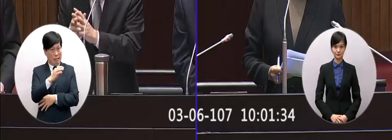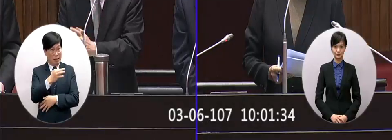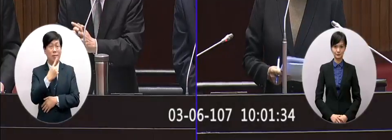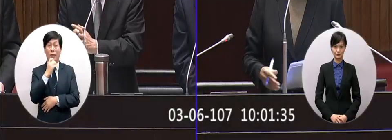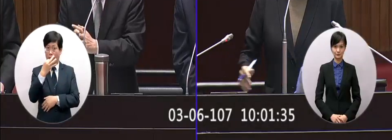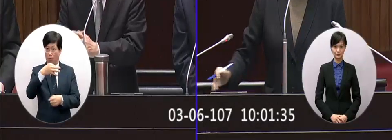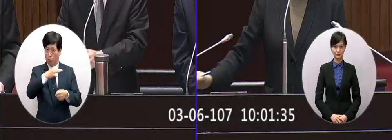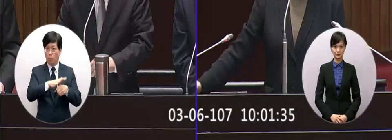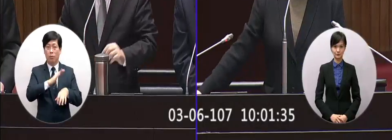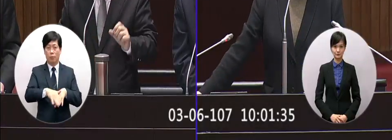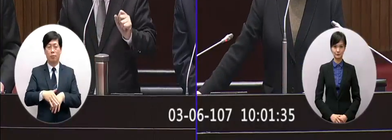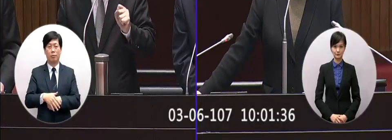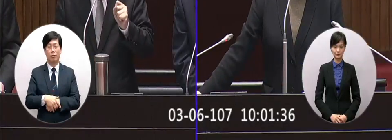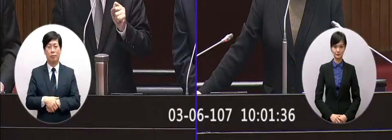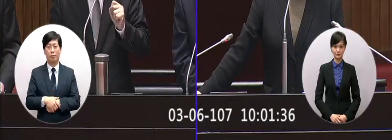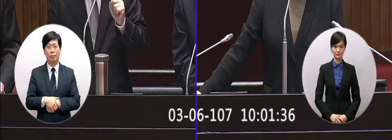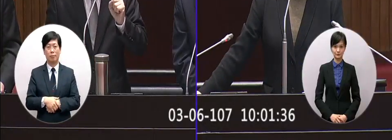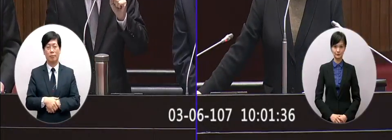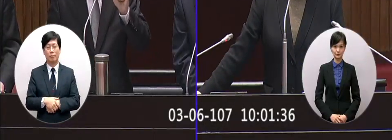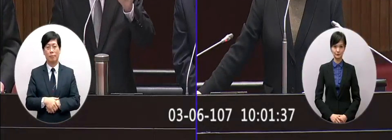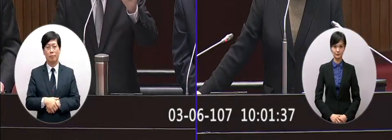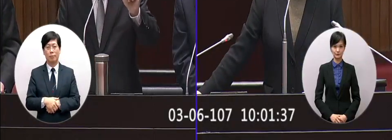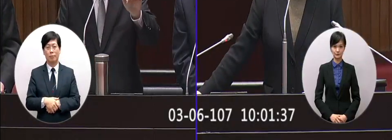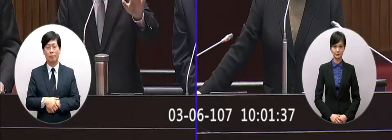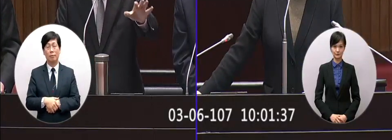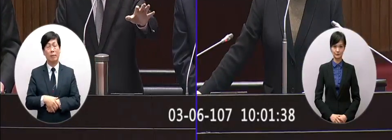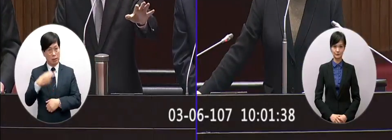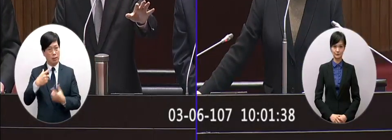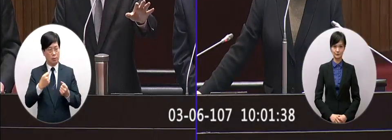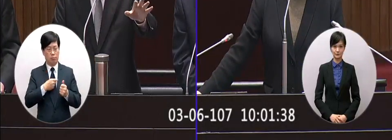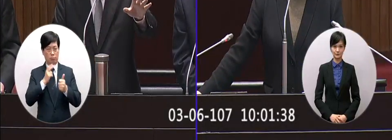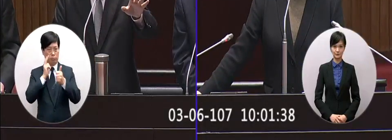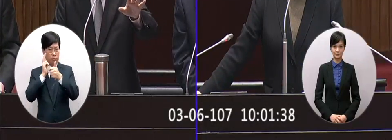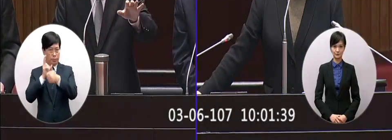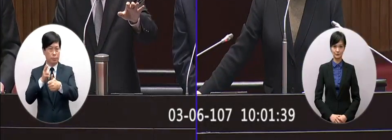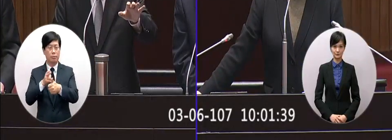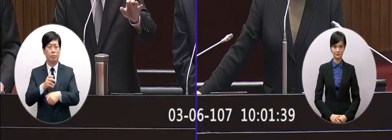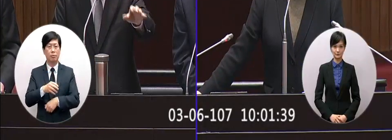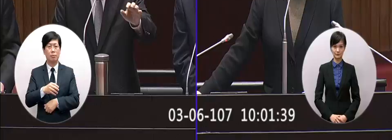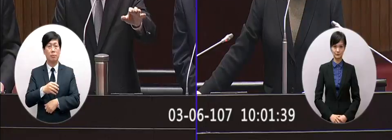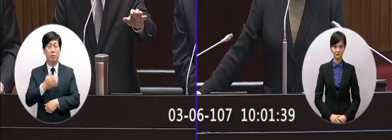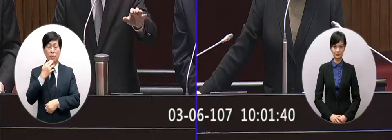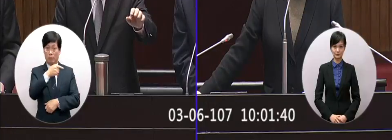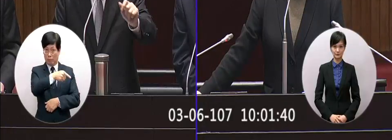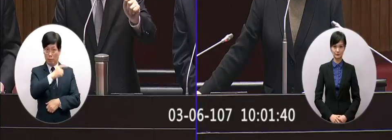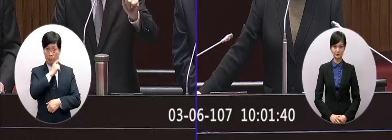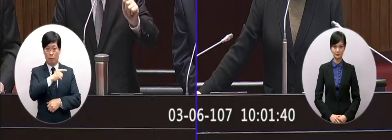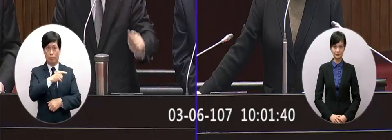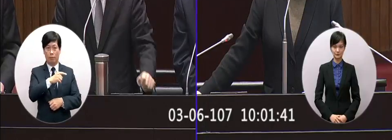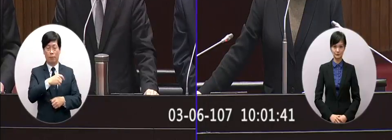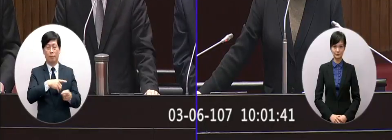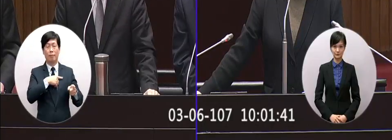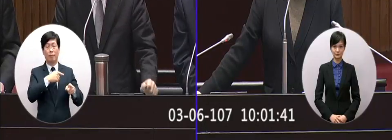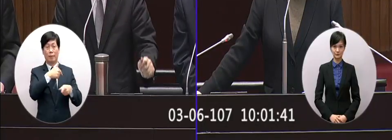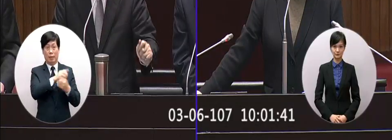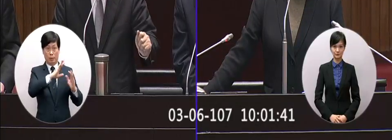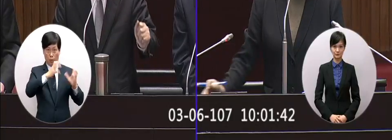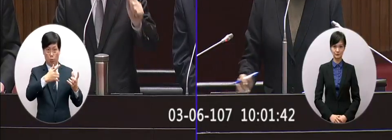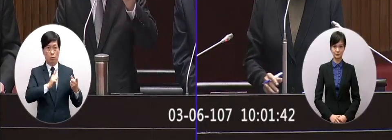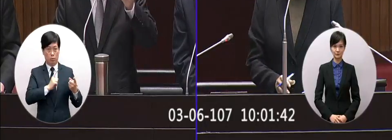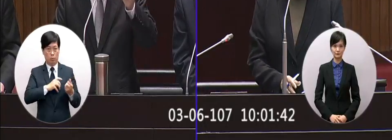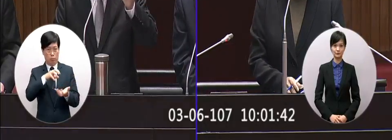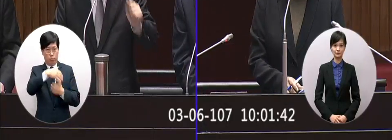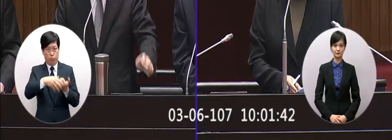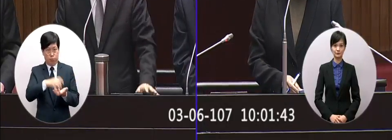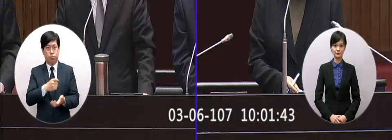面会补助，但是呢，我们也会要求这个当地国会出具保证。